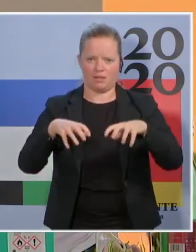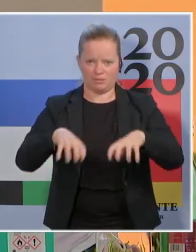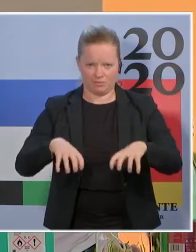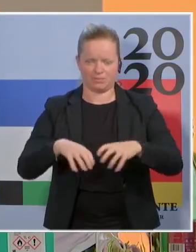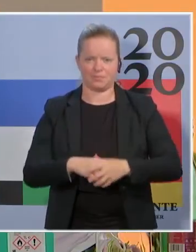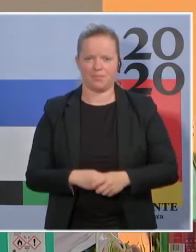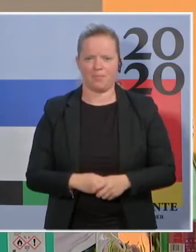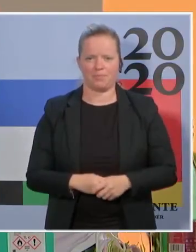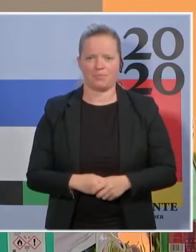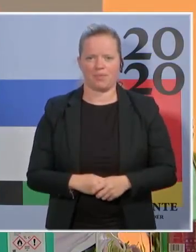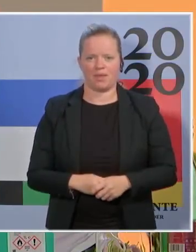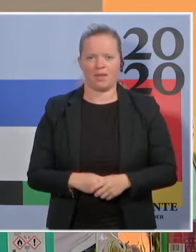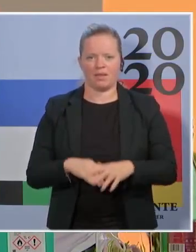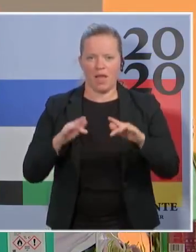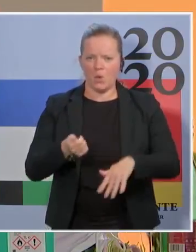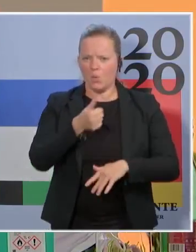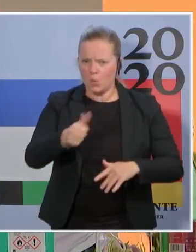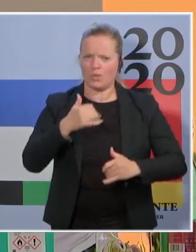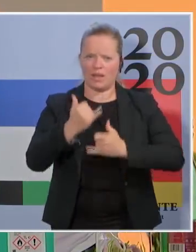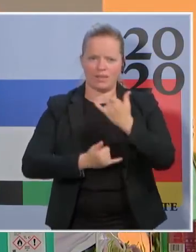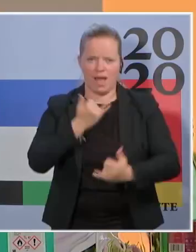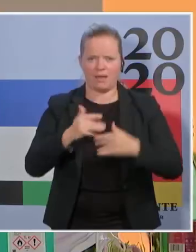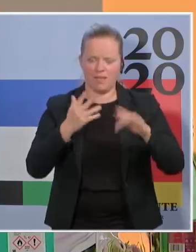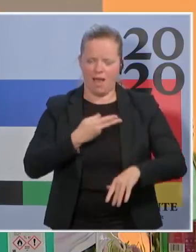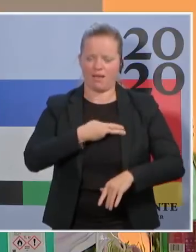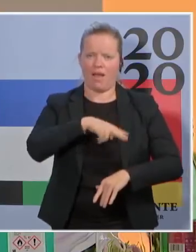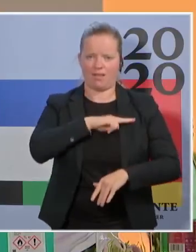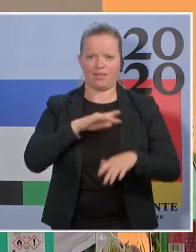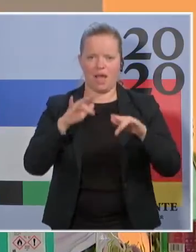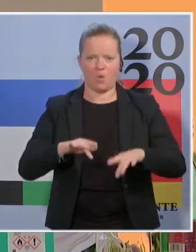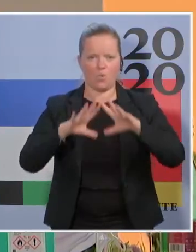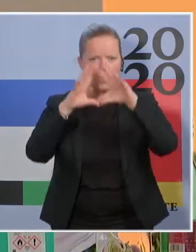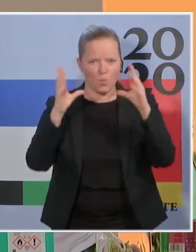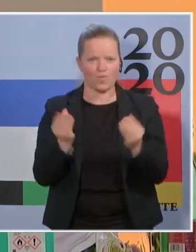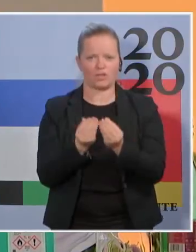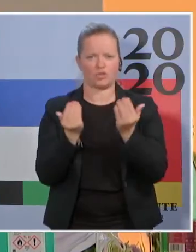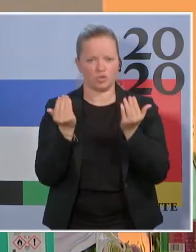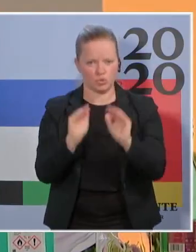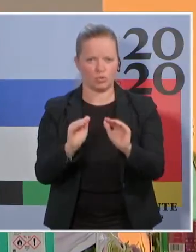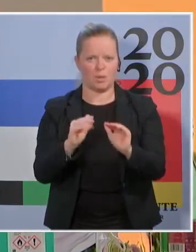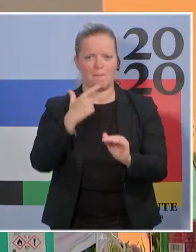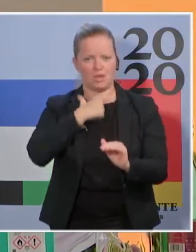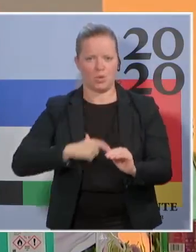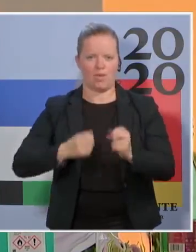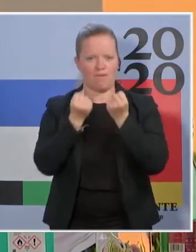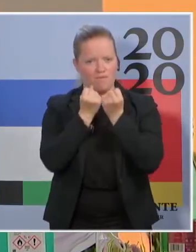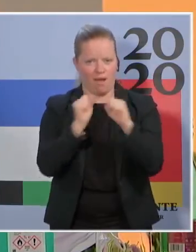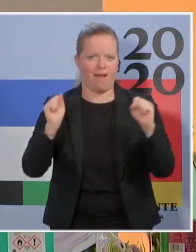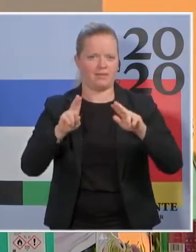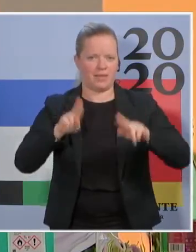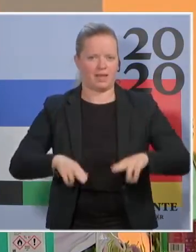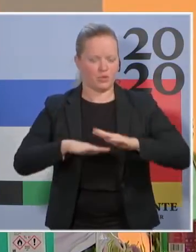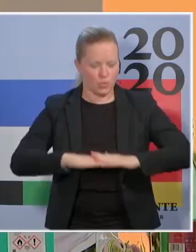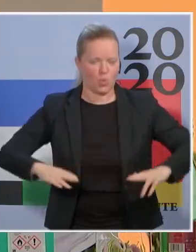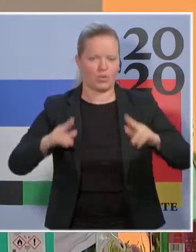und 100 Jahre ein Garant für den umfassenden Schutz unserer persönlichen Freiheitsrechte und